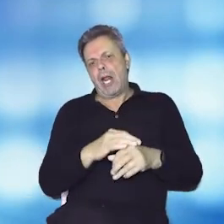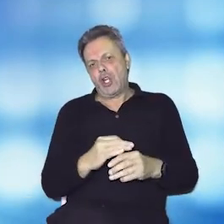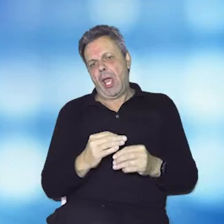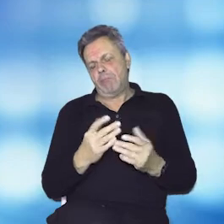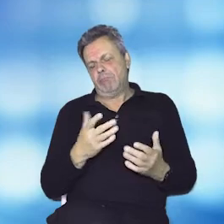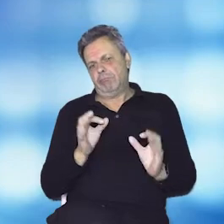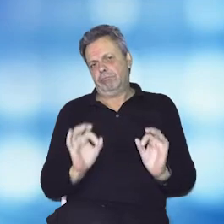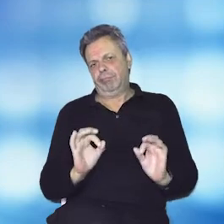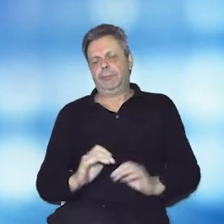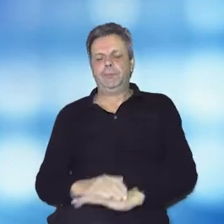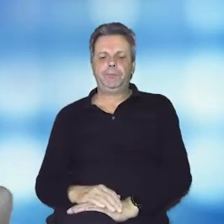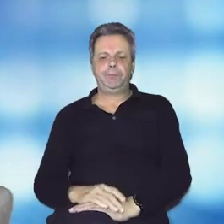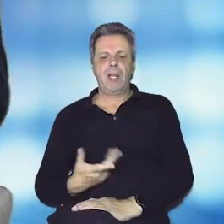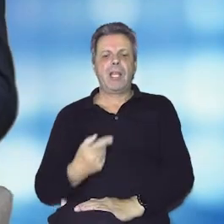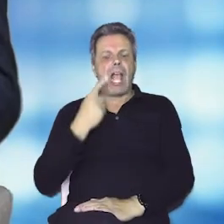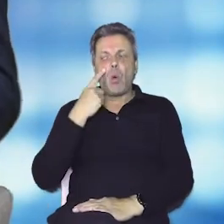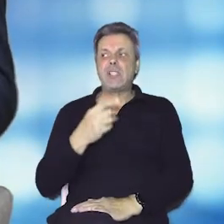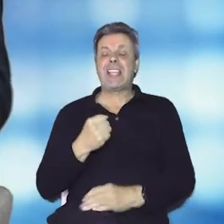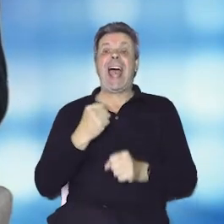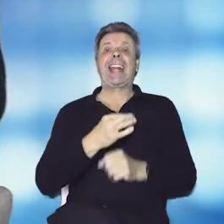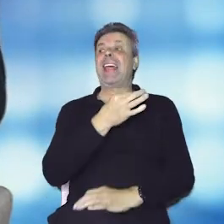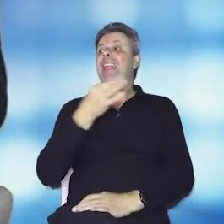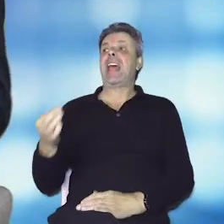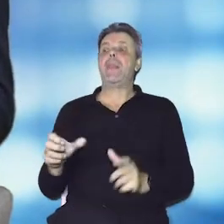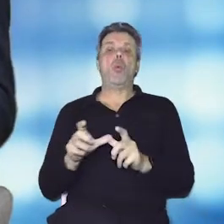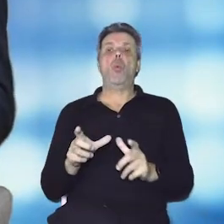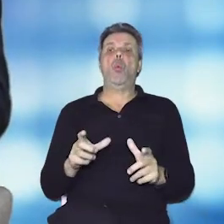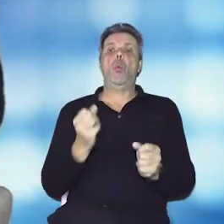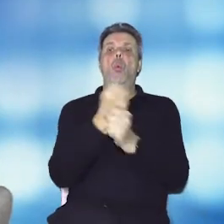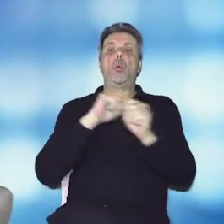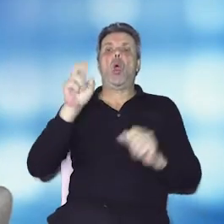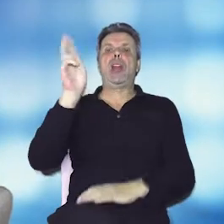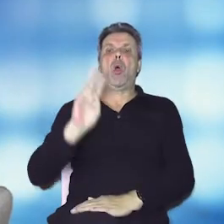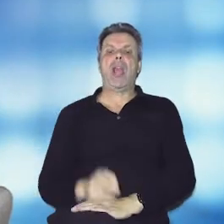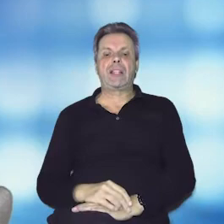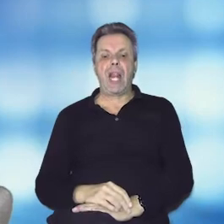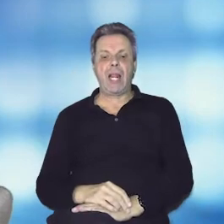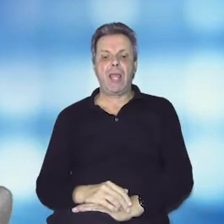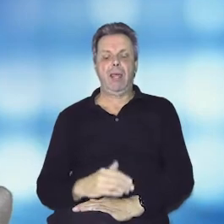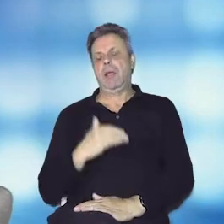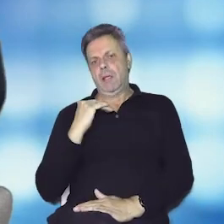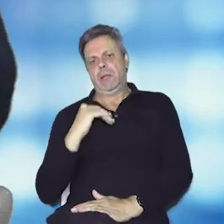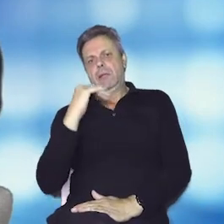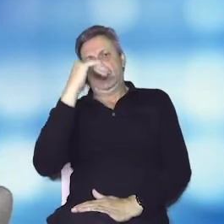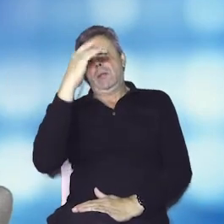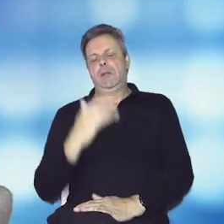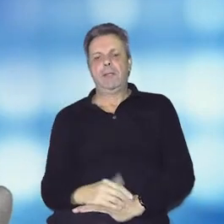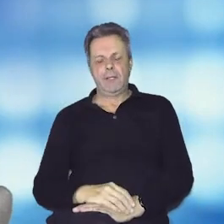neki odgovarajući način. Kako izgleda radni dan u nuklearnoj elektrani Krško, recimo po nekakvoj